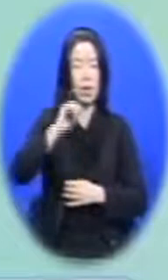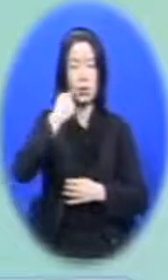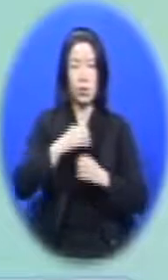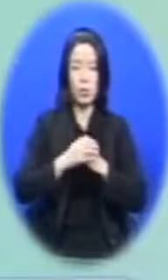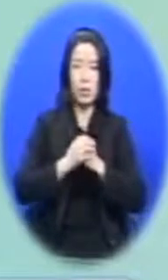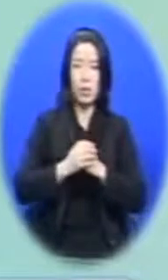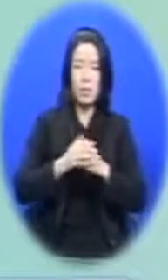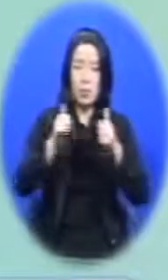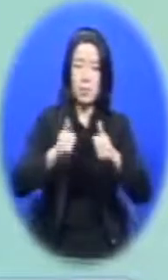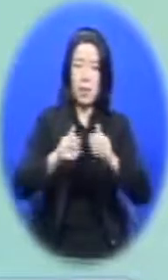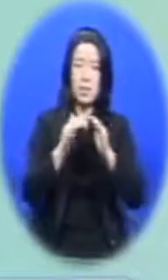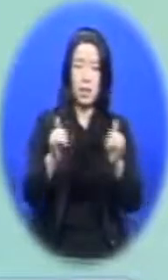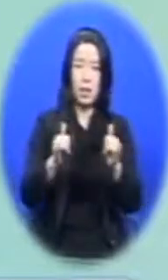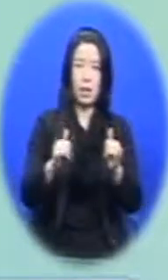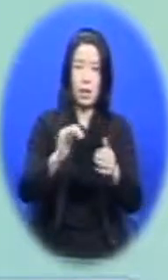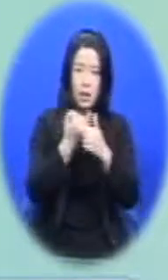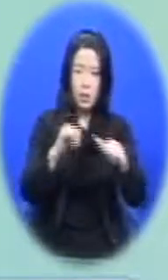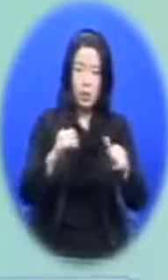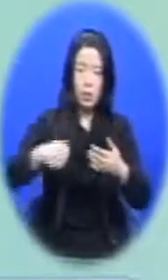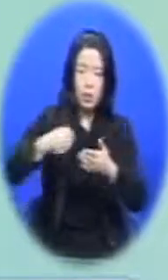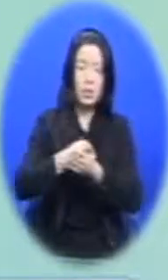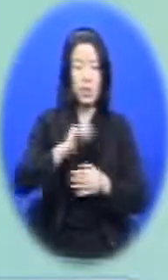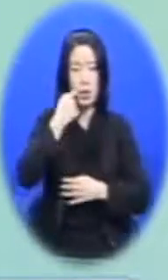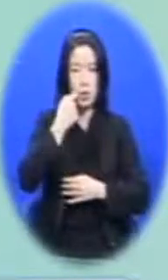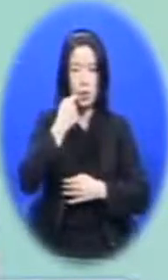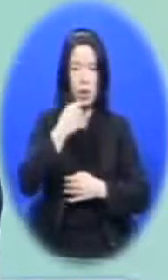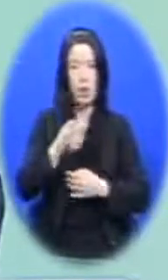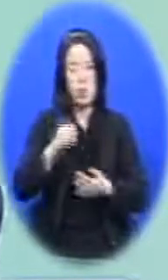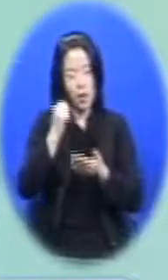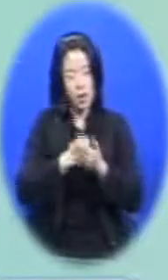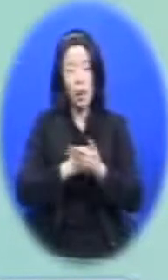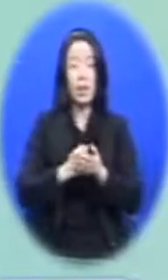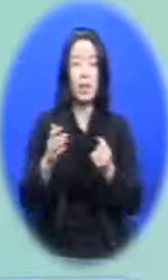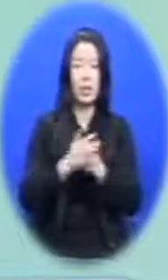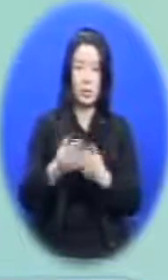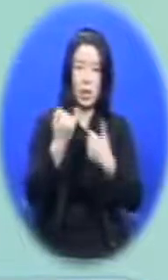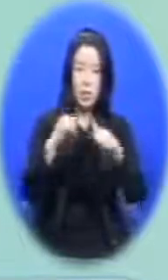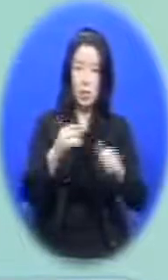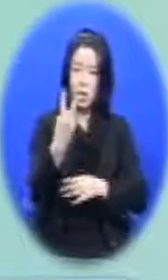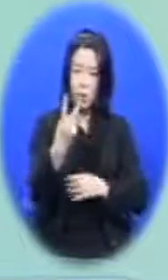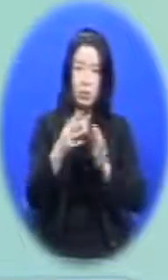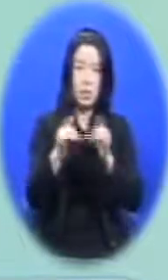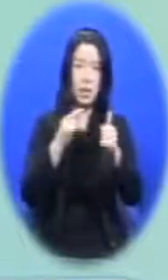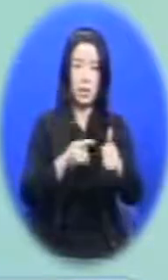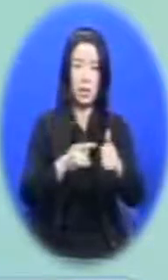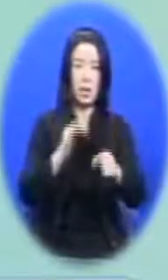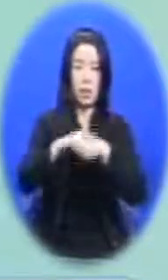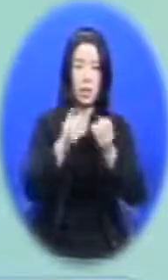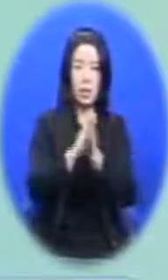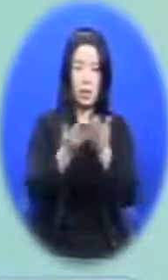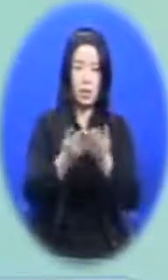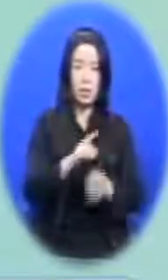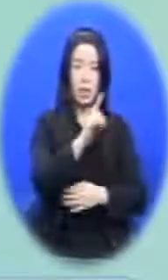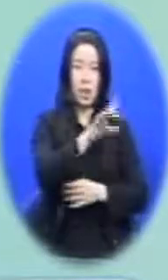제 이혼을 결정하기도. 그래서 다도 딱해서 그 이혼하겠다는 두 사람에게 성경책을